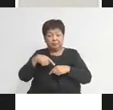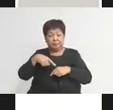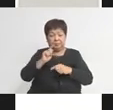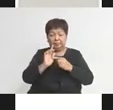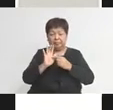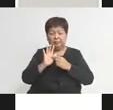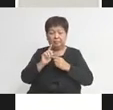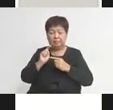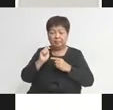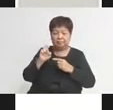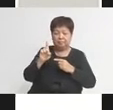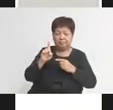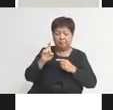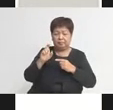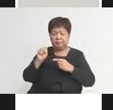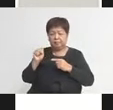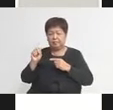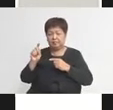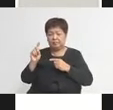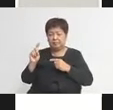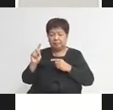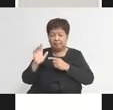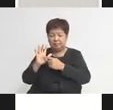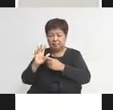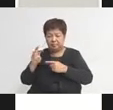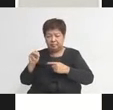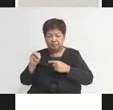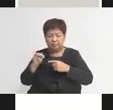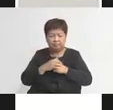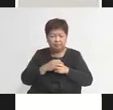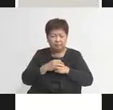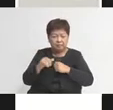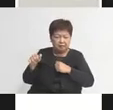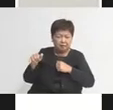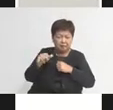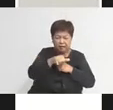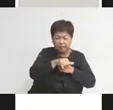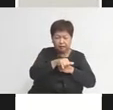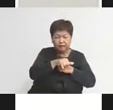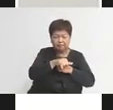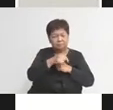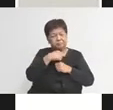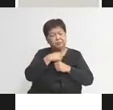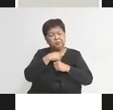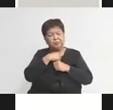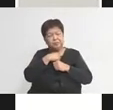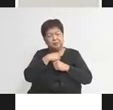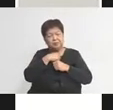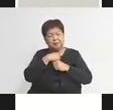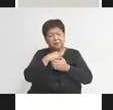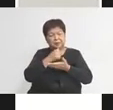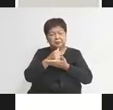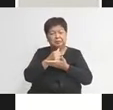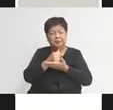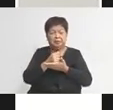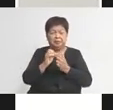try to apply for it, yes, I will try to apply for it. the reason being that it would give me the status